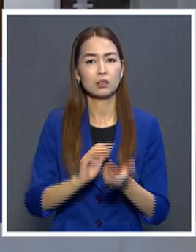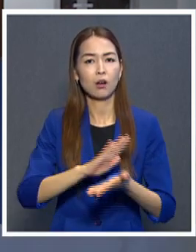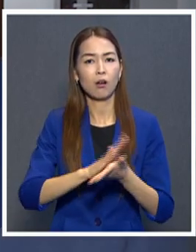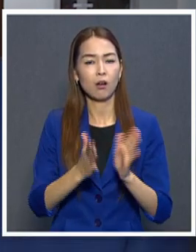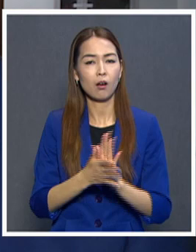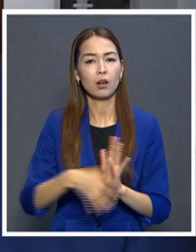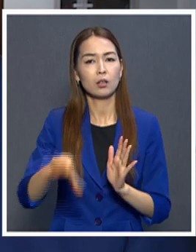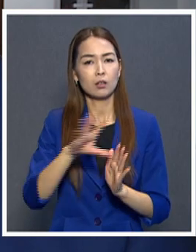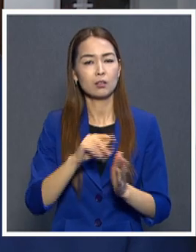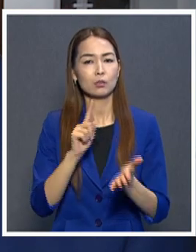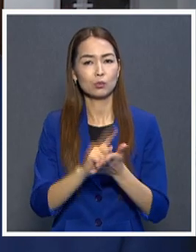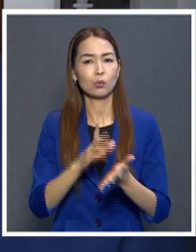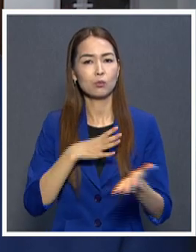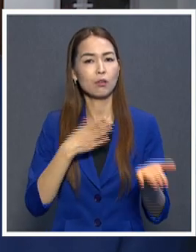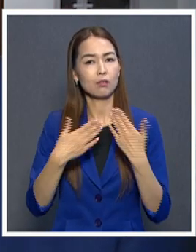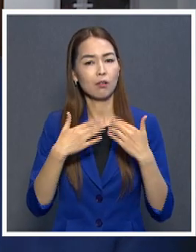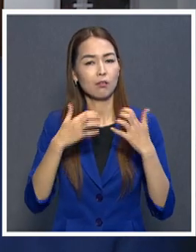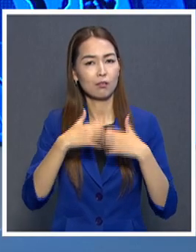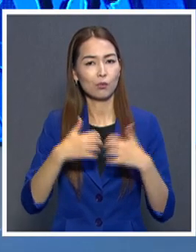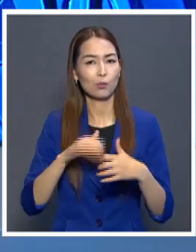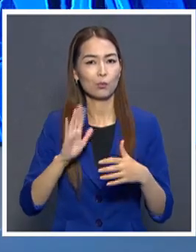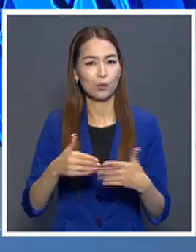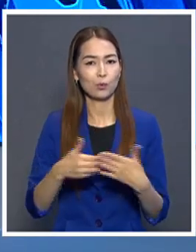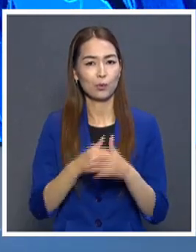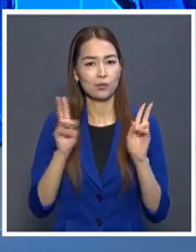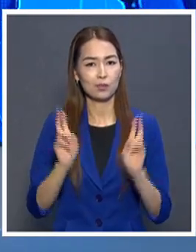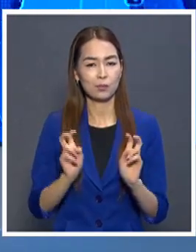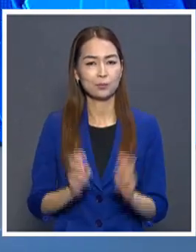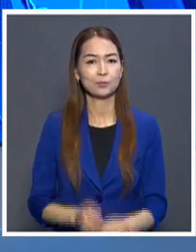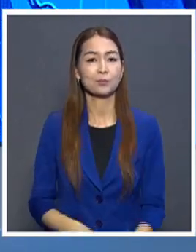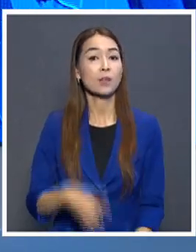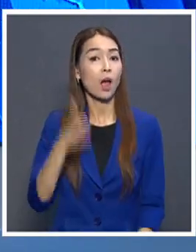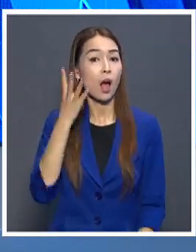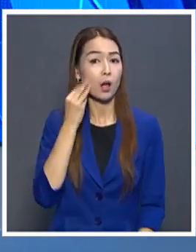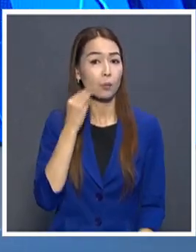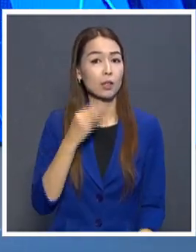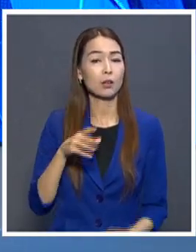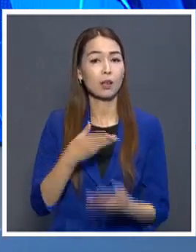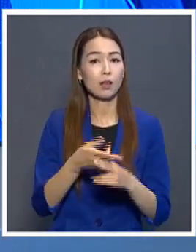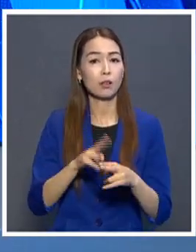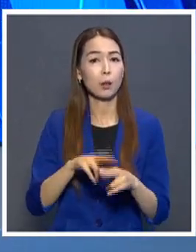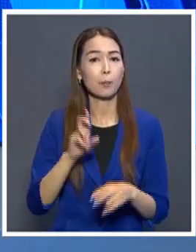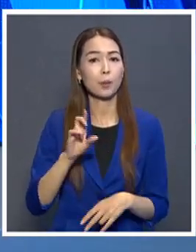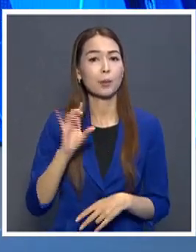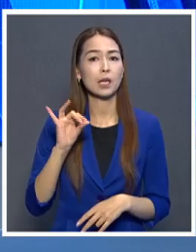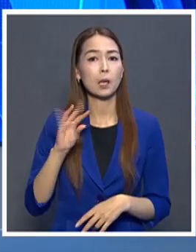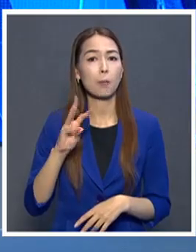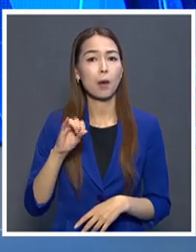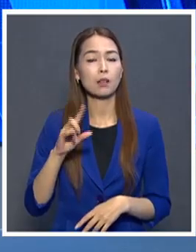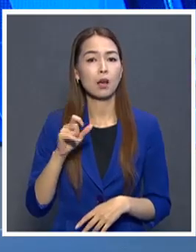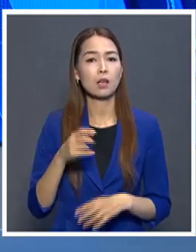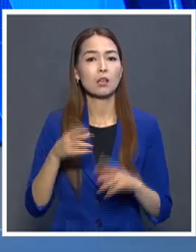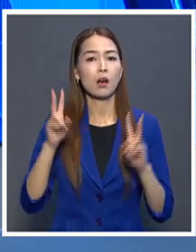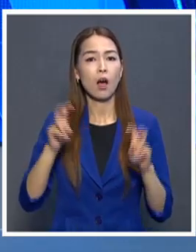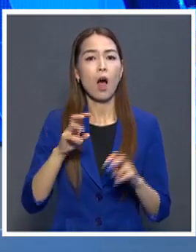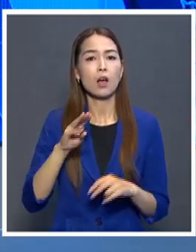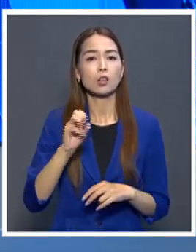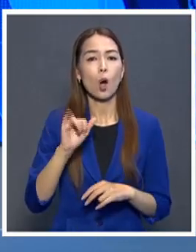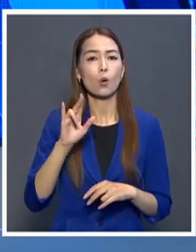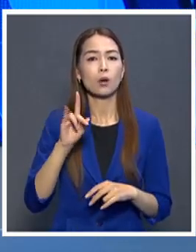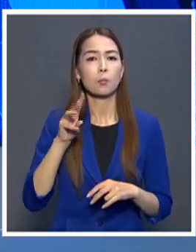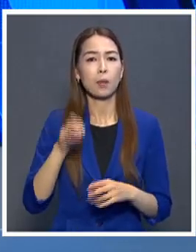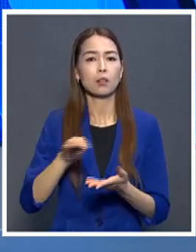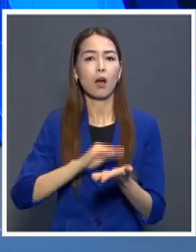мен жастары бірге талқылайтын боламыз. Алматыда белгілі жазушы Бибігүл Иманғазинаның Тауқымет романы жарық